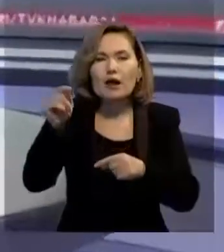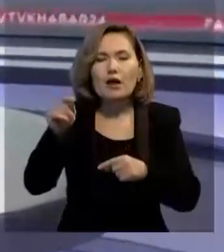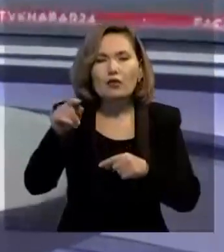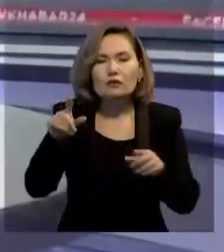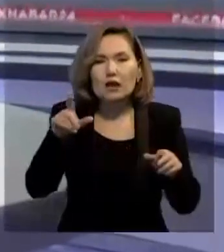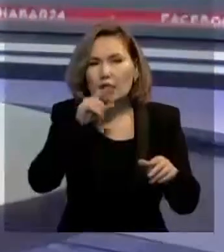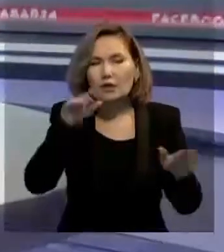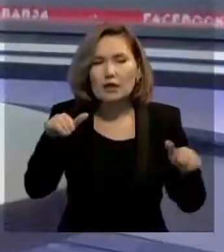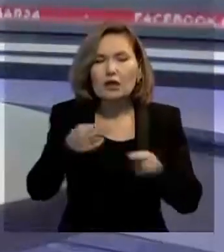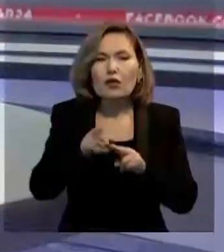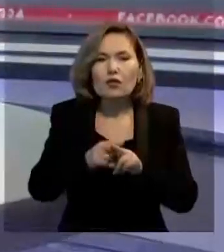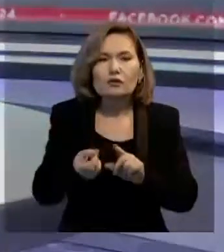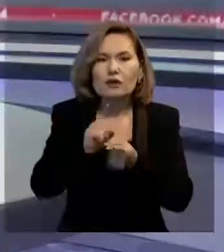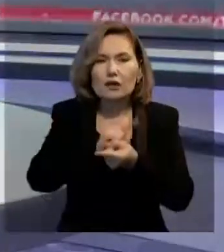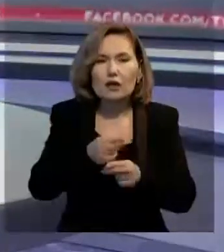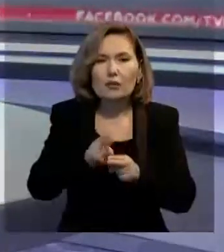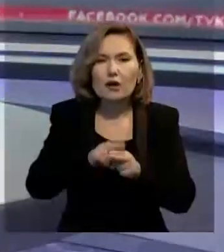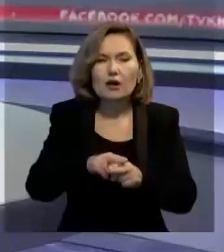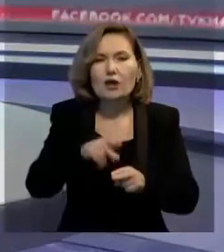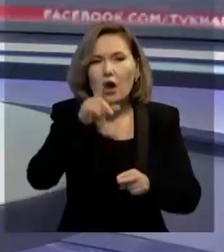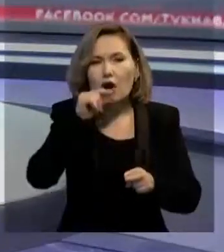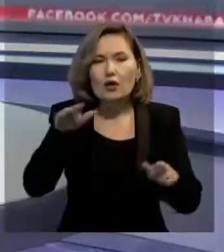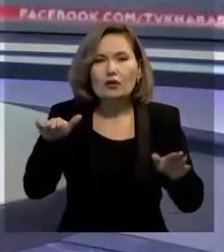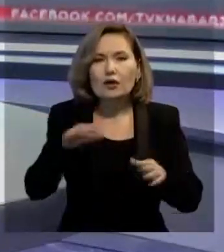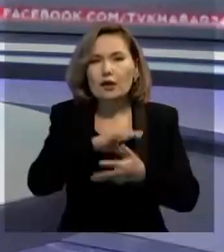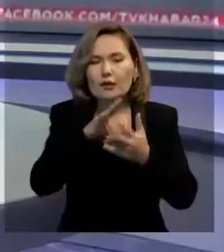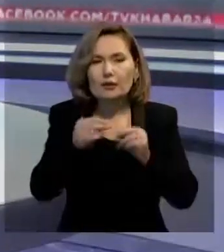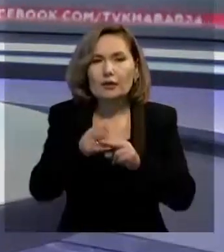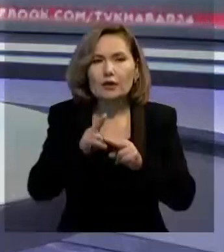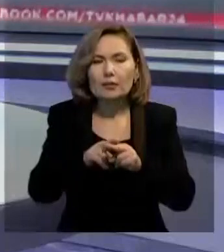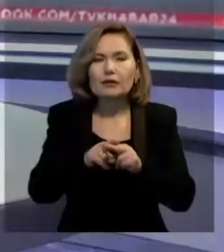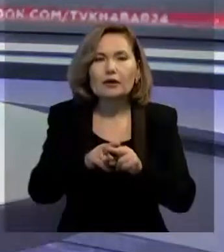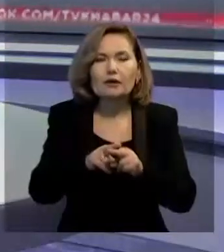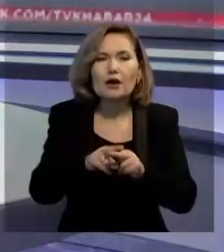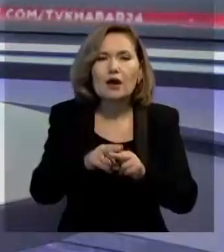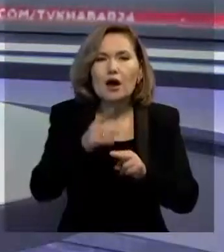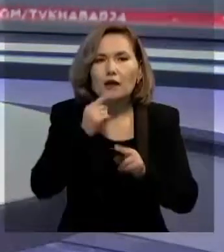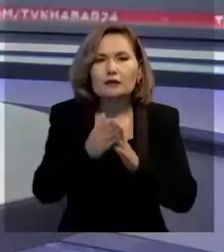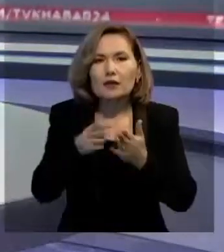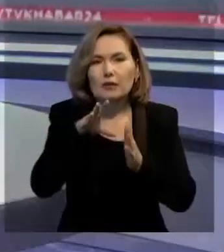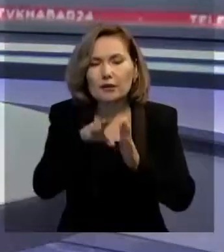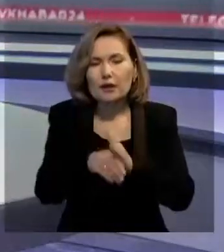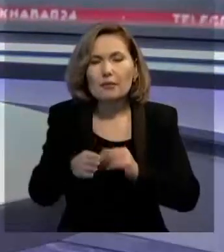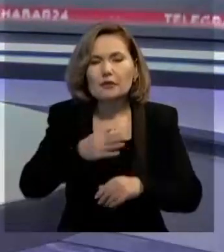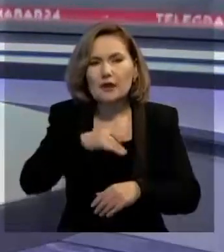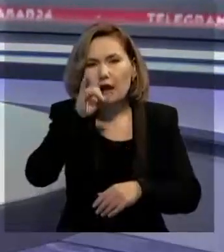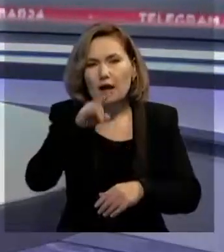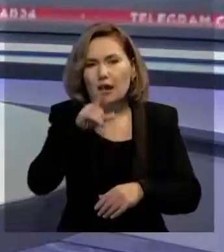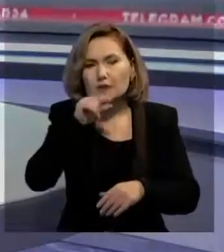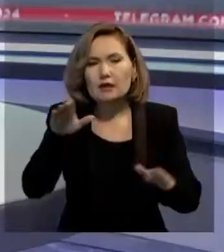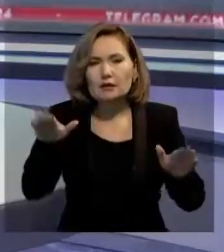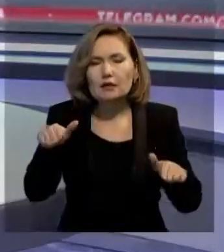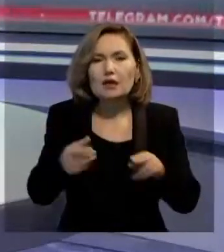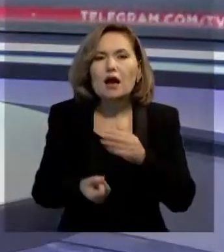Жалпы құстар қайда барып қыстайды? Құс жәннаты аталып кеткен қызыл лирма қорығында біздің елге жақсы таныс қанаттылар қайдан